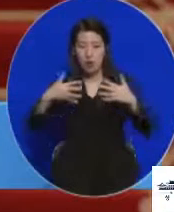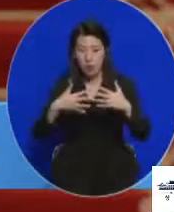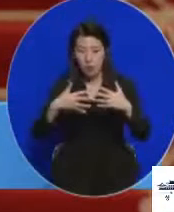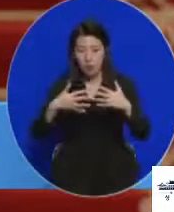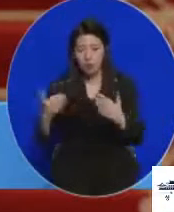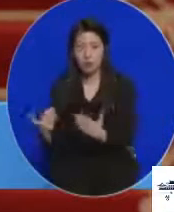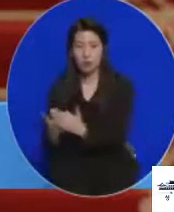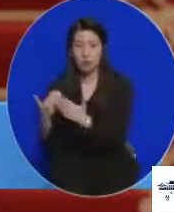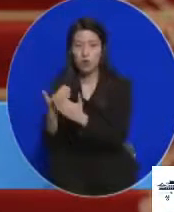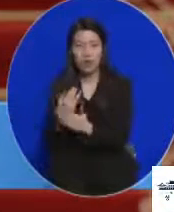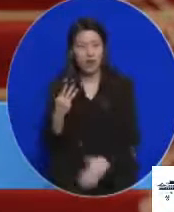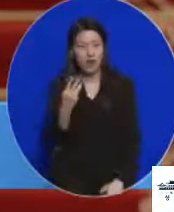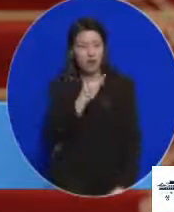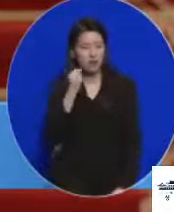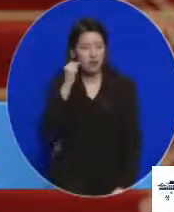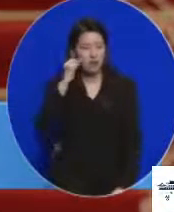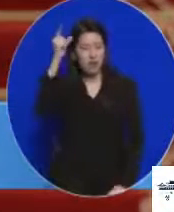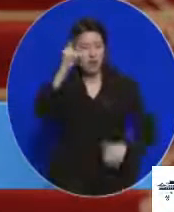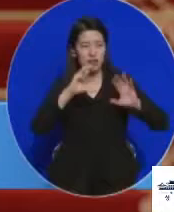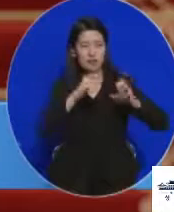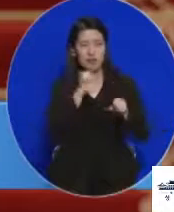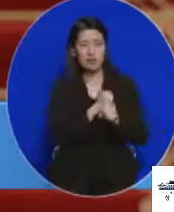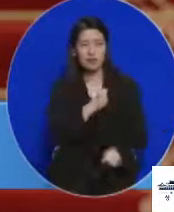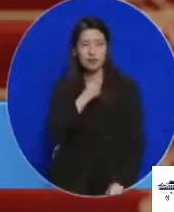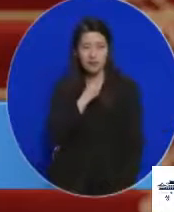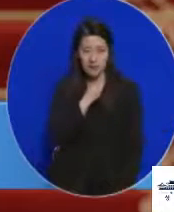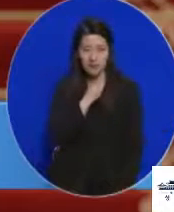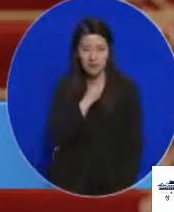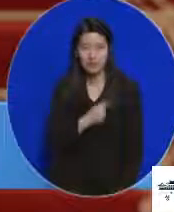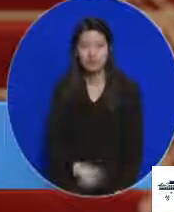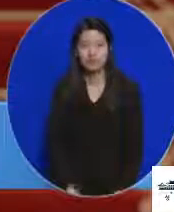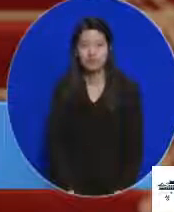의 위대한 해로 만들어 냅시다